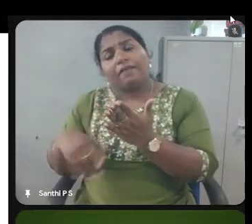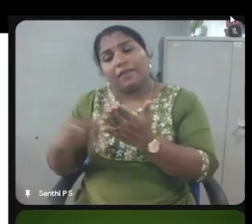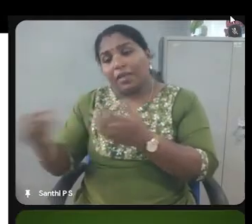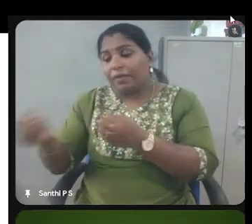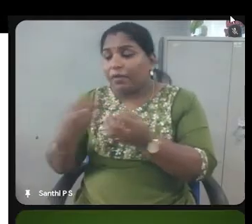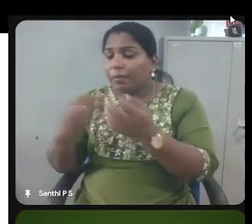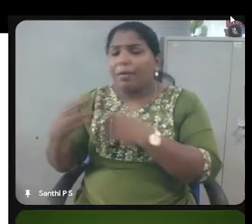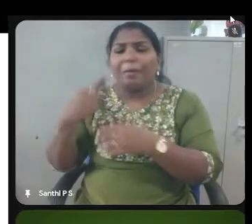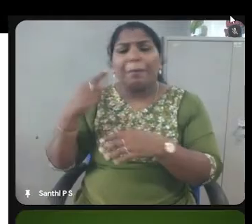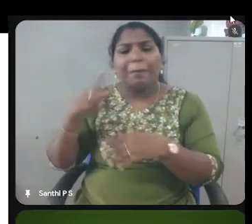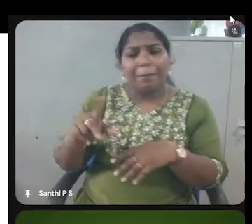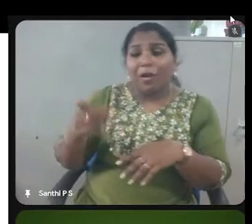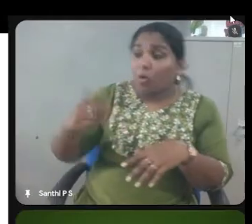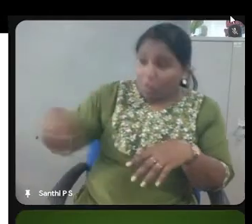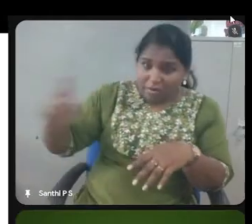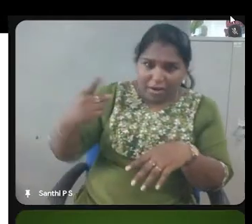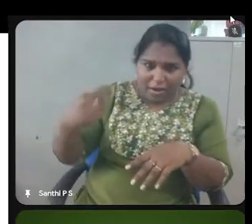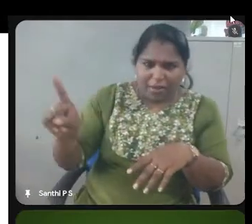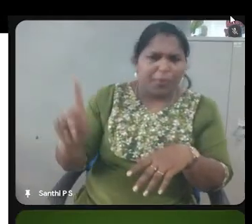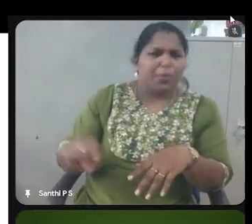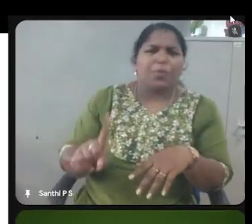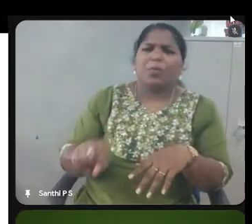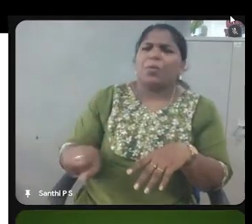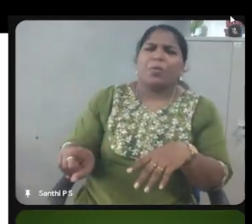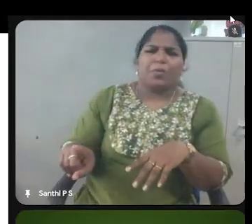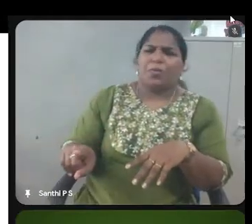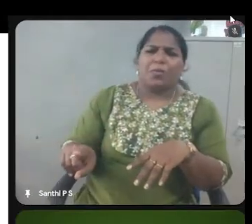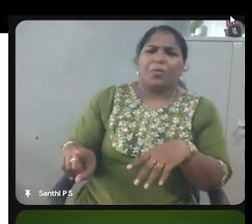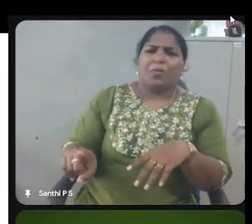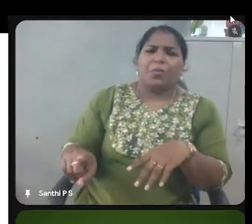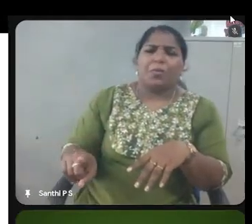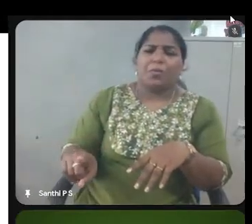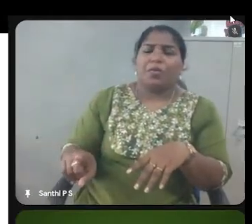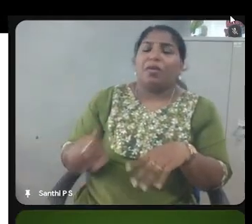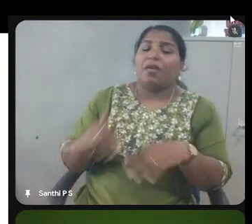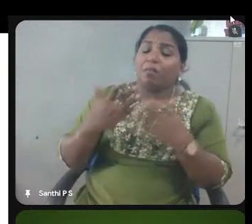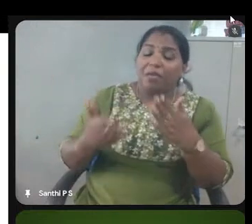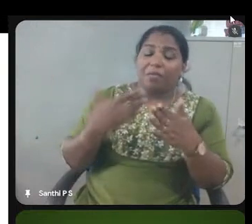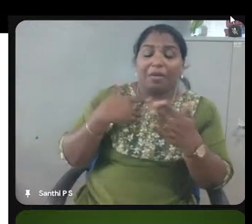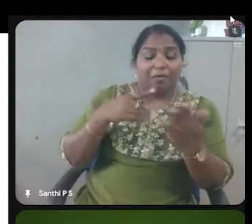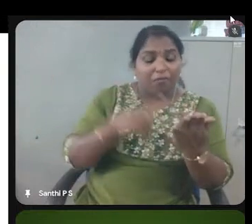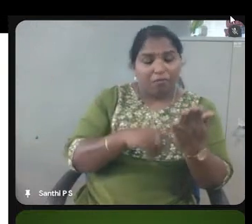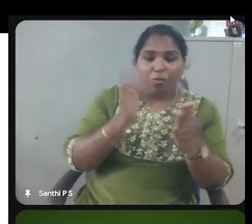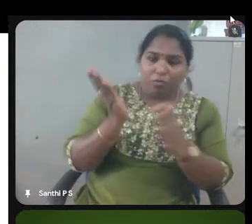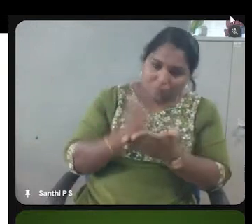ആക്ടിവിറ്റീസ്, താല്പര്യം ഓരോ കാര്യങ്ങൾ ഇവർക്ക് ഉൾപ്പെടുമ്പോൾ ഈ പ്രശ്നം പരിഹാരമാകാം.